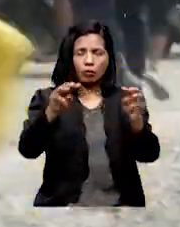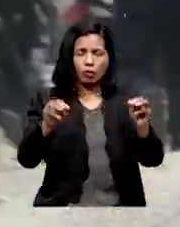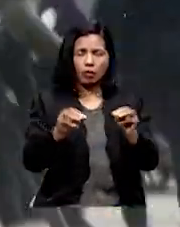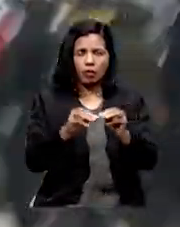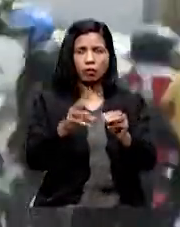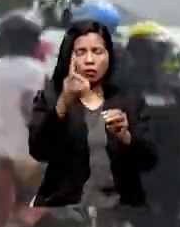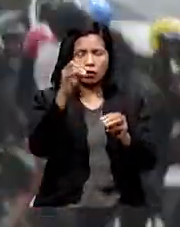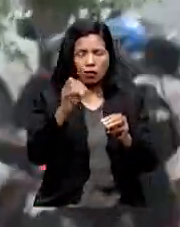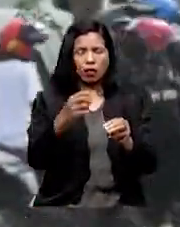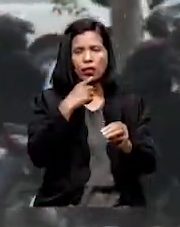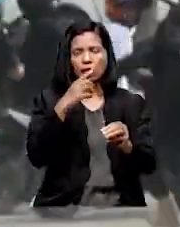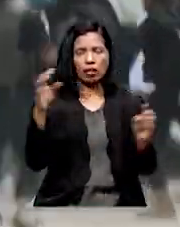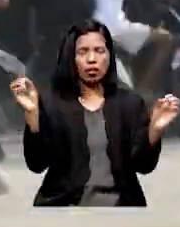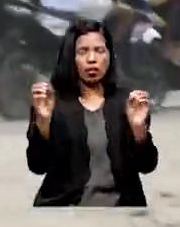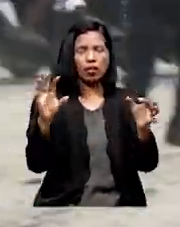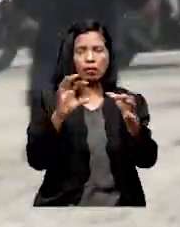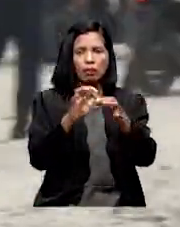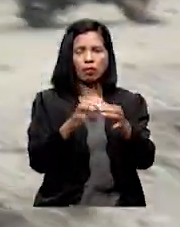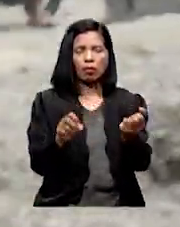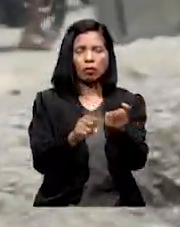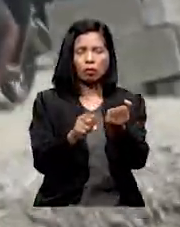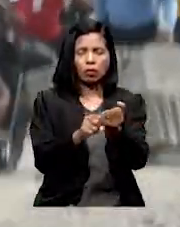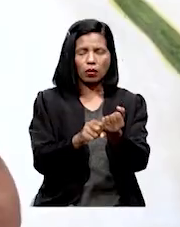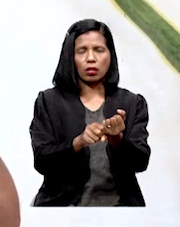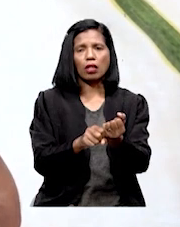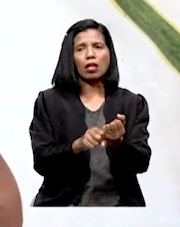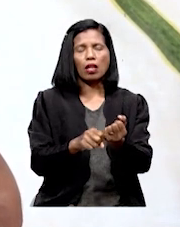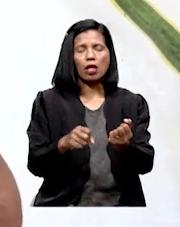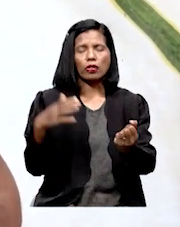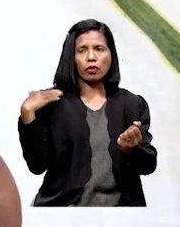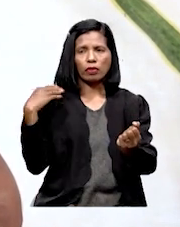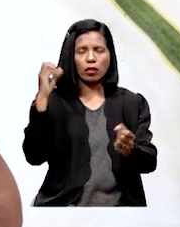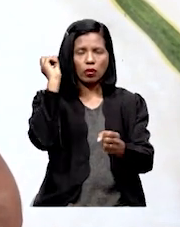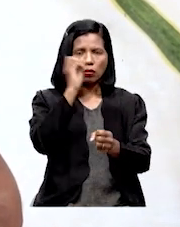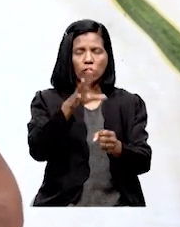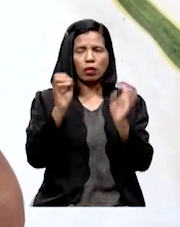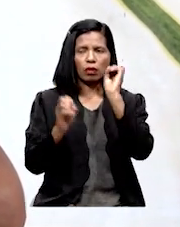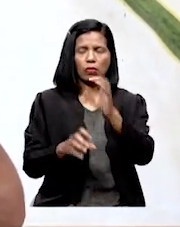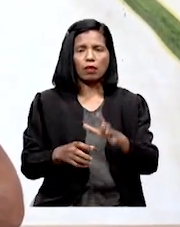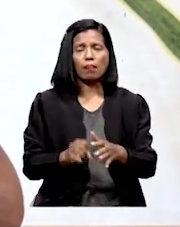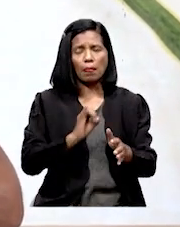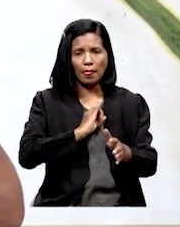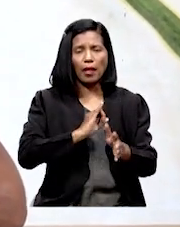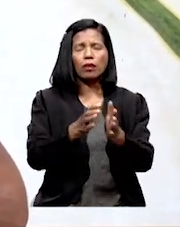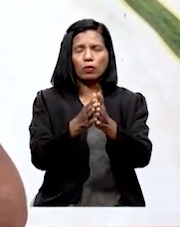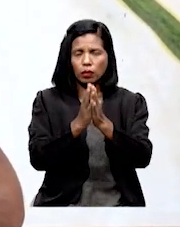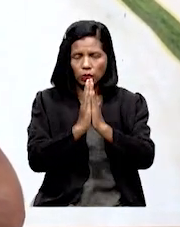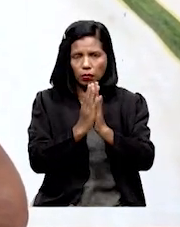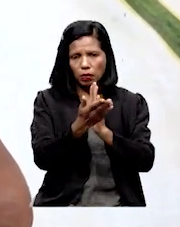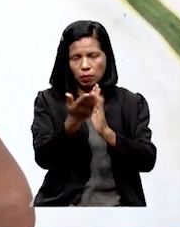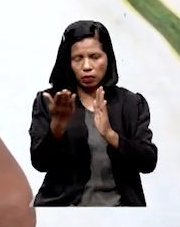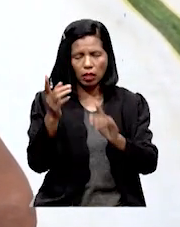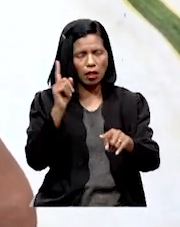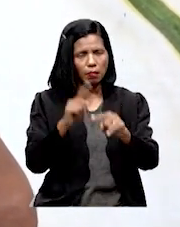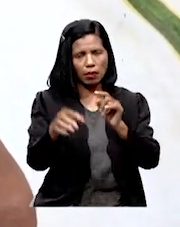da Costa, receita, ia membro apoio jovem sira Tudamalo. A uso ba ita bosera, labele fiar diretamente